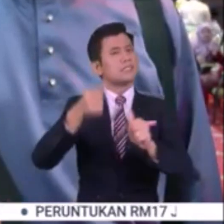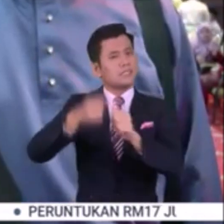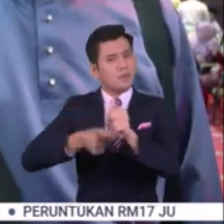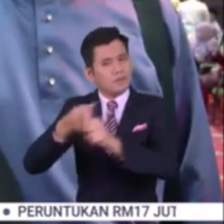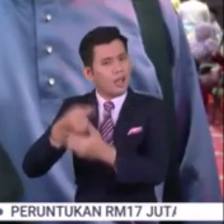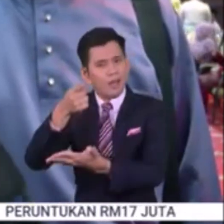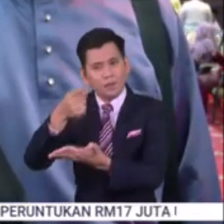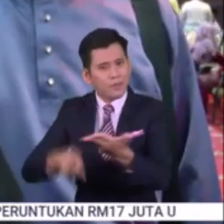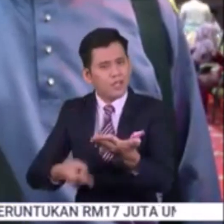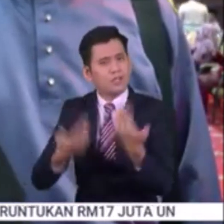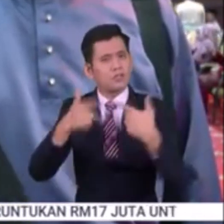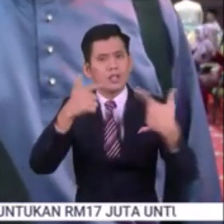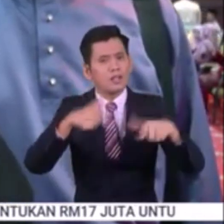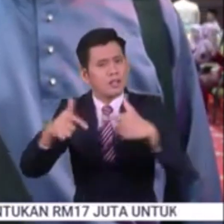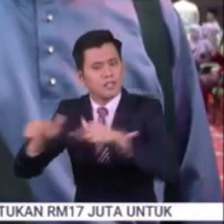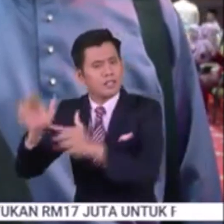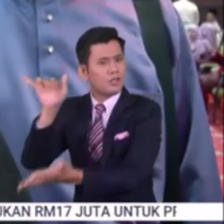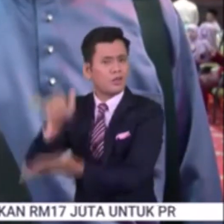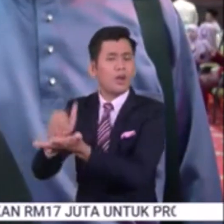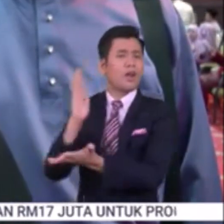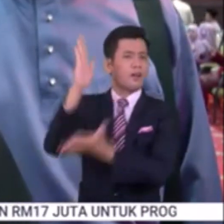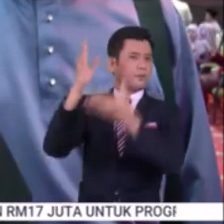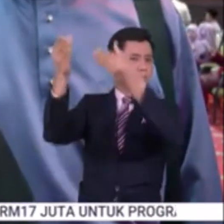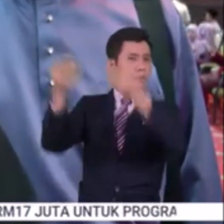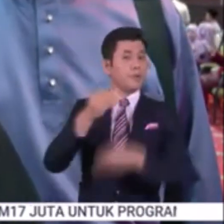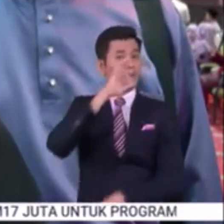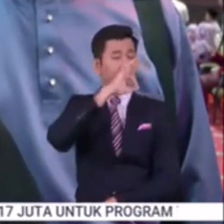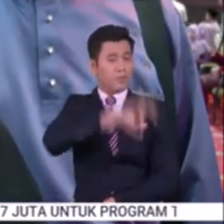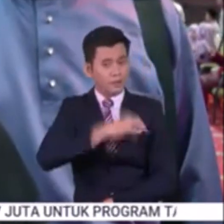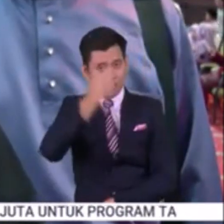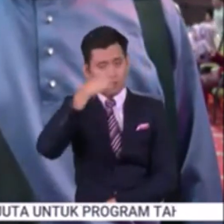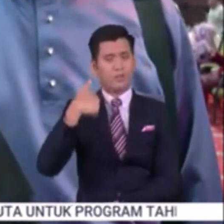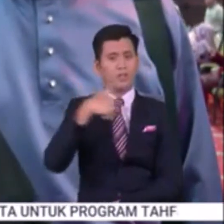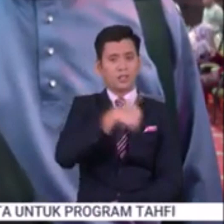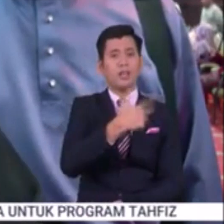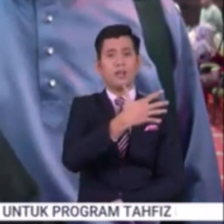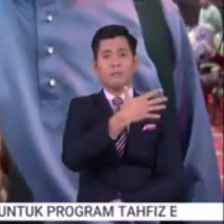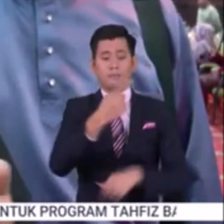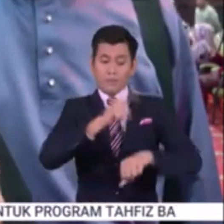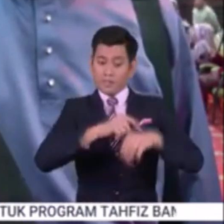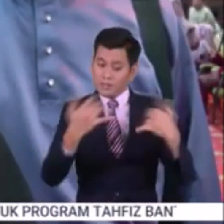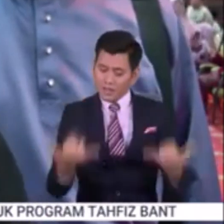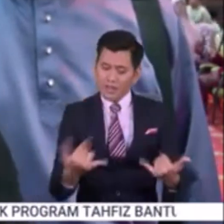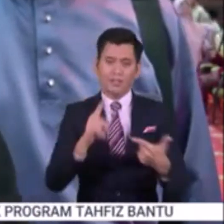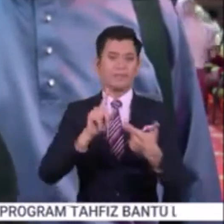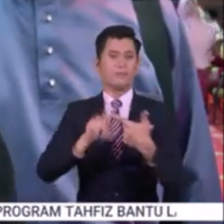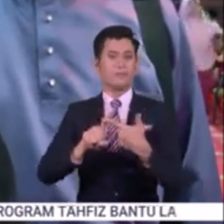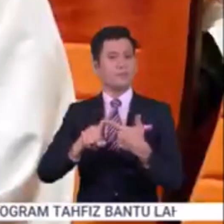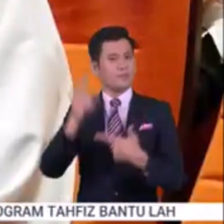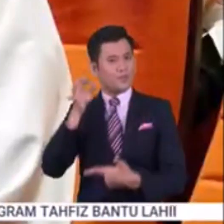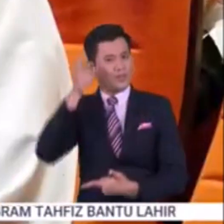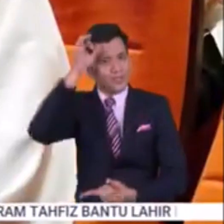apa yang dilaksanakan itu akan membawa kebaikan pada kita pada masa sekarang dan juga pada masa akan datang, insya-Allah.